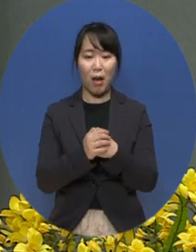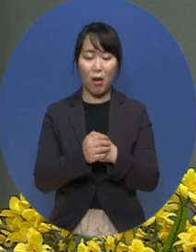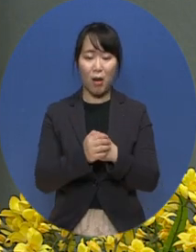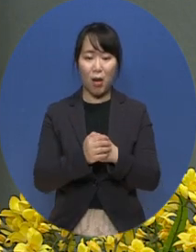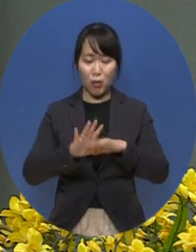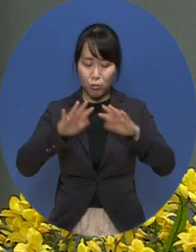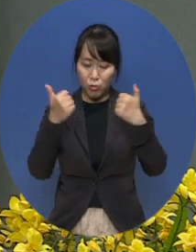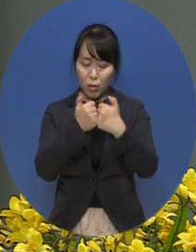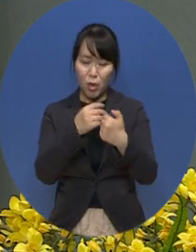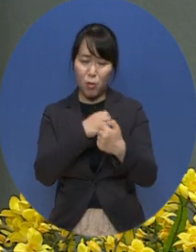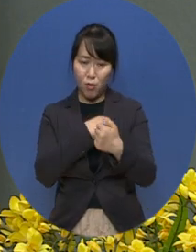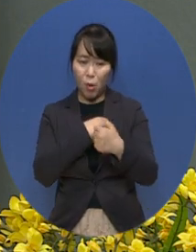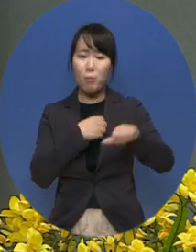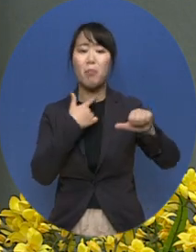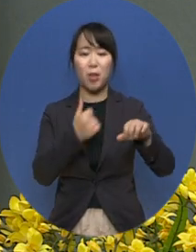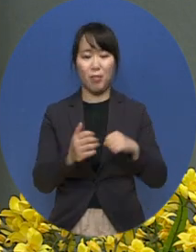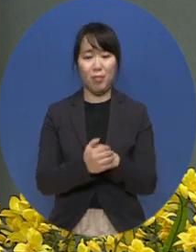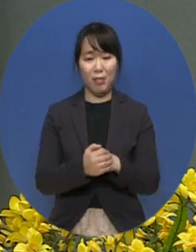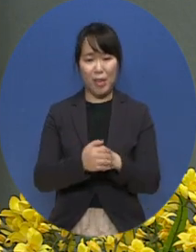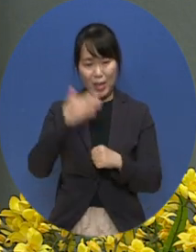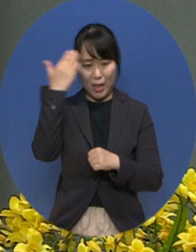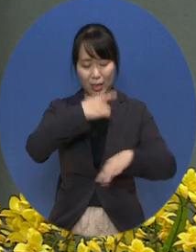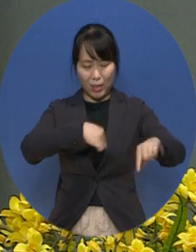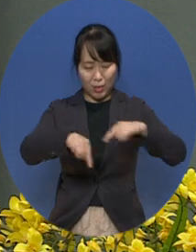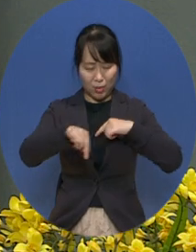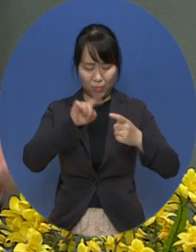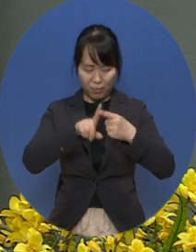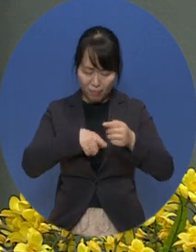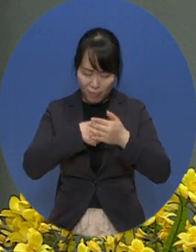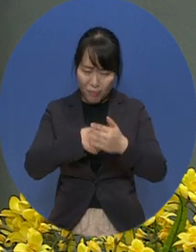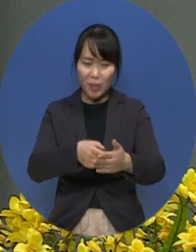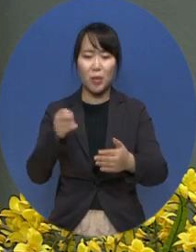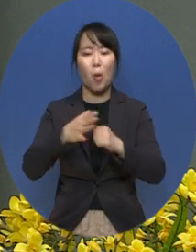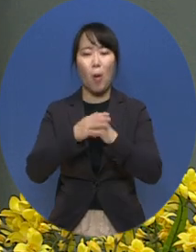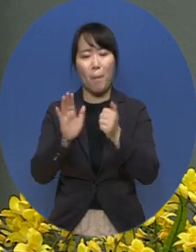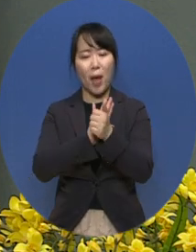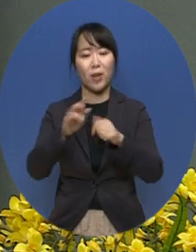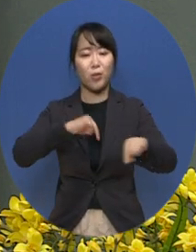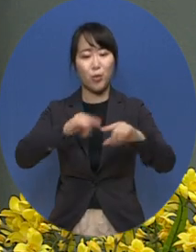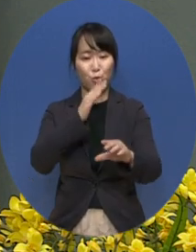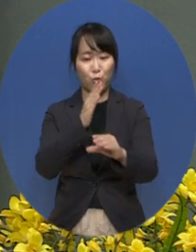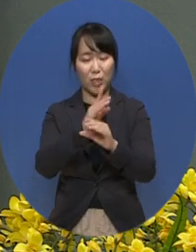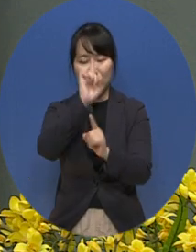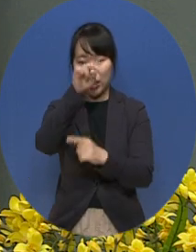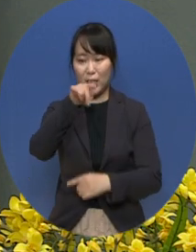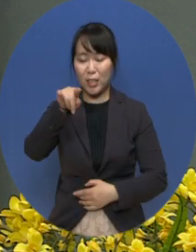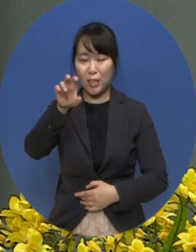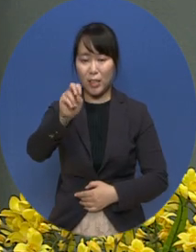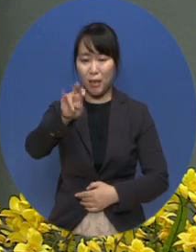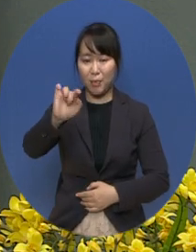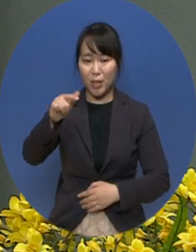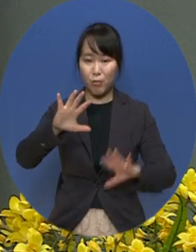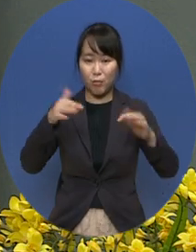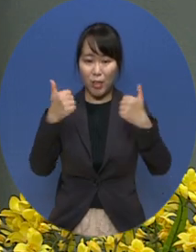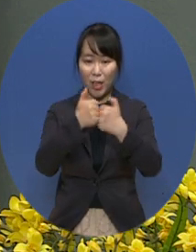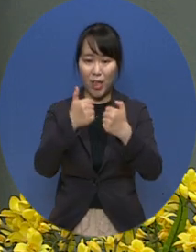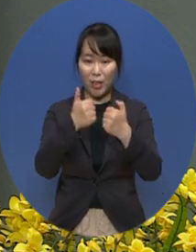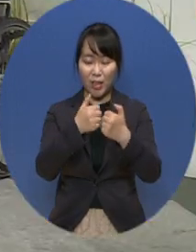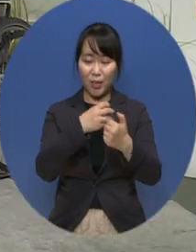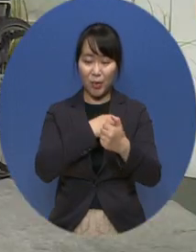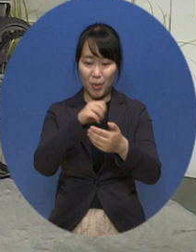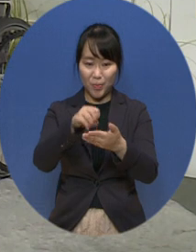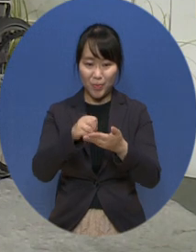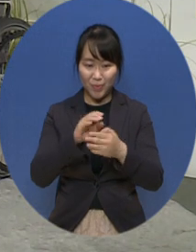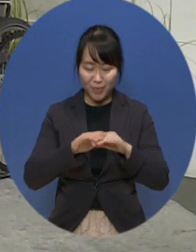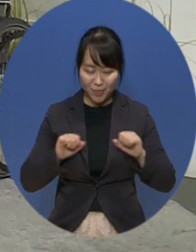국회의원 되셨습니다 그리고 깨끗한 정치 소시 나 적지 밴에 정치라고 계시는 이 사람이 국회의원을 보셨습니다 어서오세요